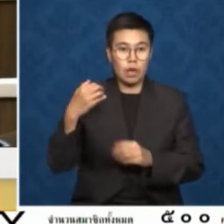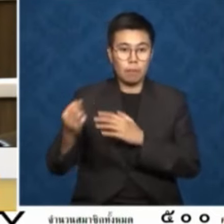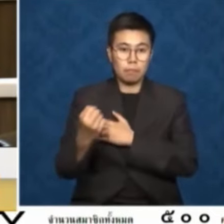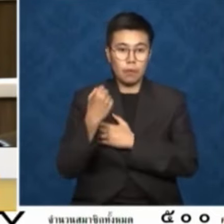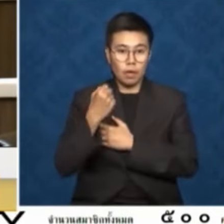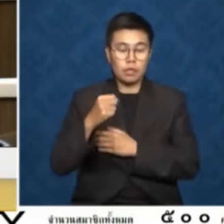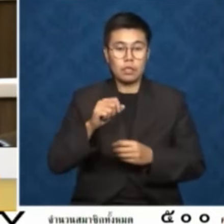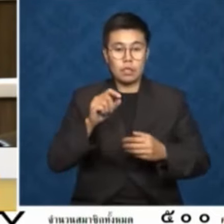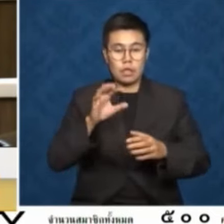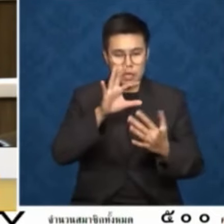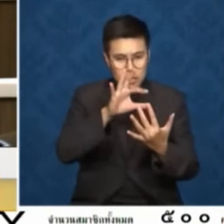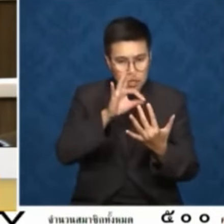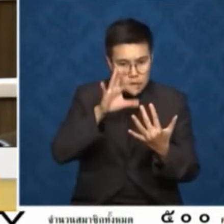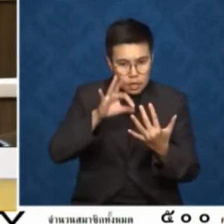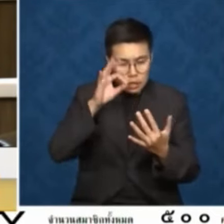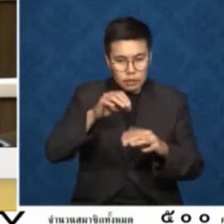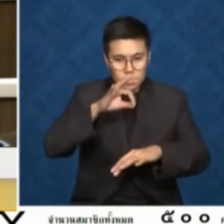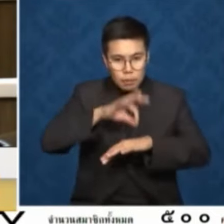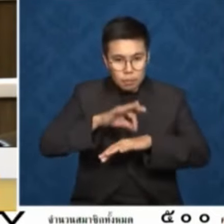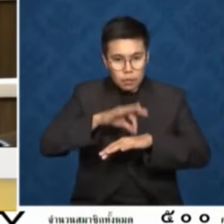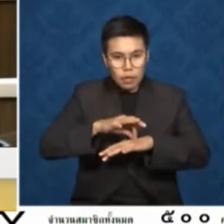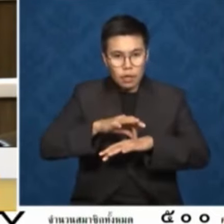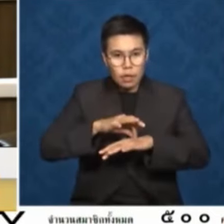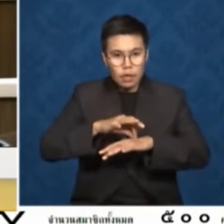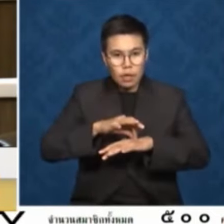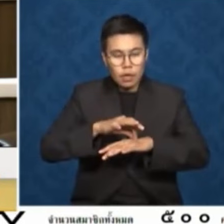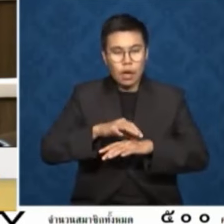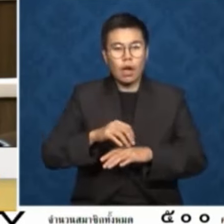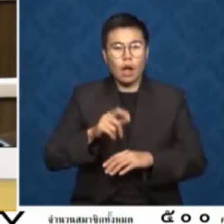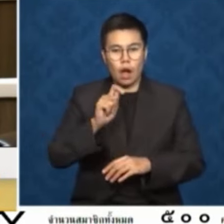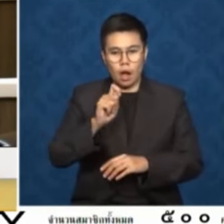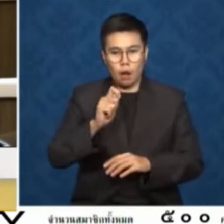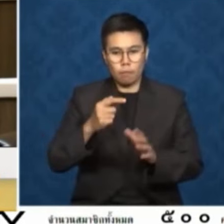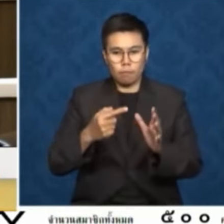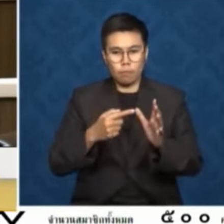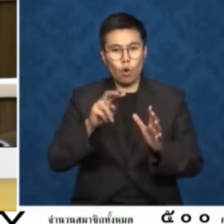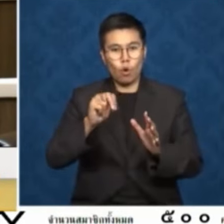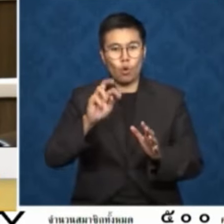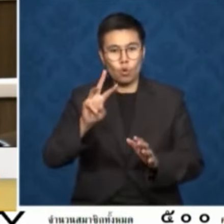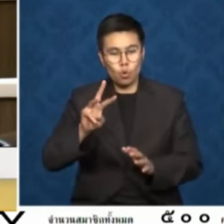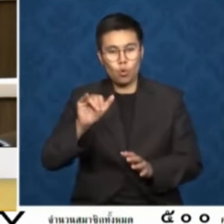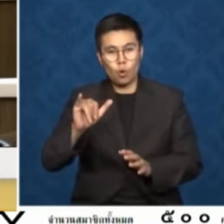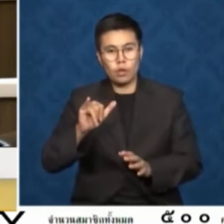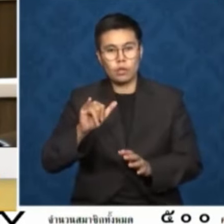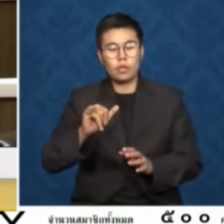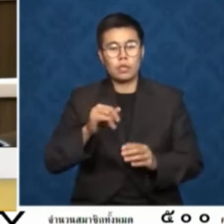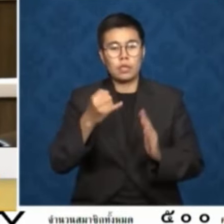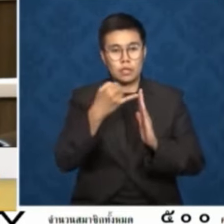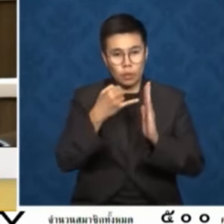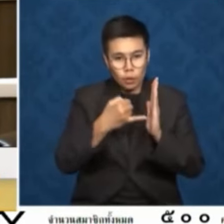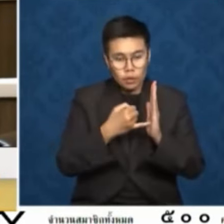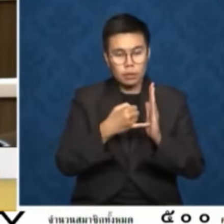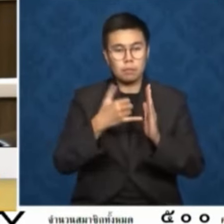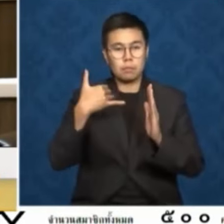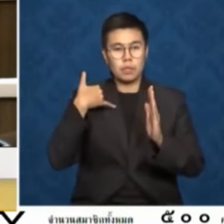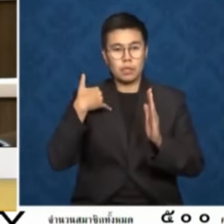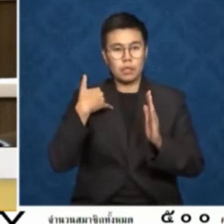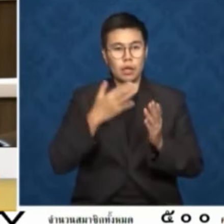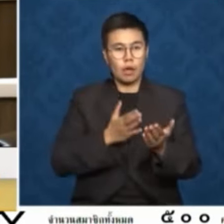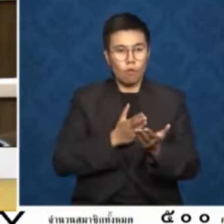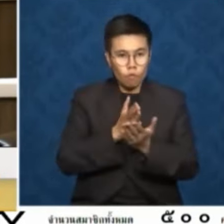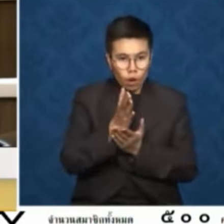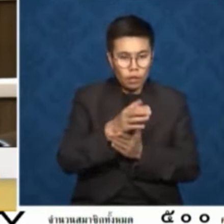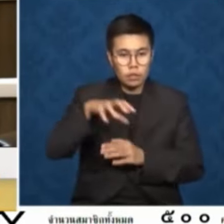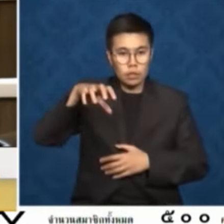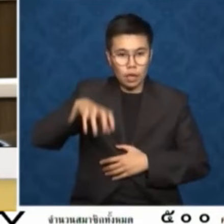เลือกการคัดเลือกตำแหน่งประเภทอำนวยการท้องถิ่นประเภทบริหารท้องถิ่นสายงานบริหารส